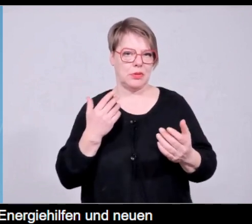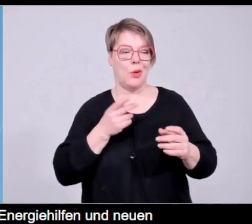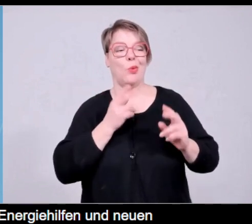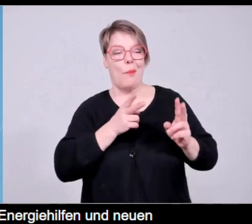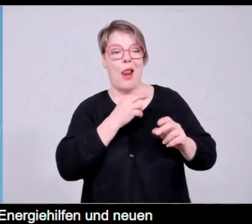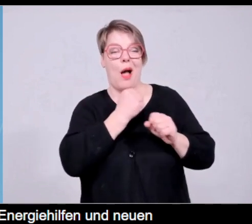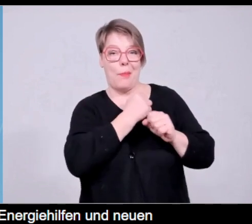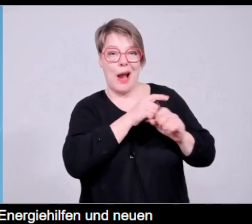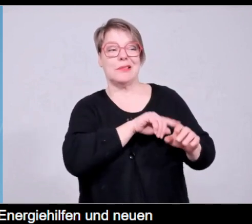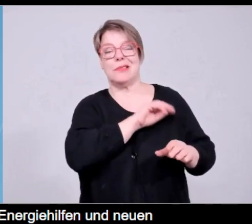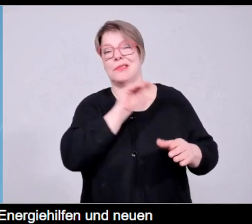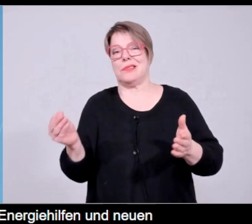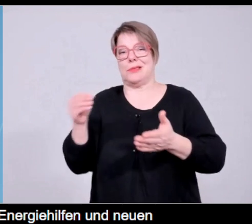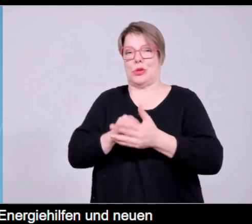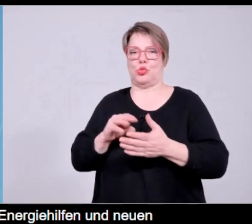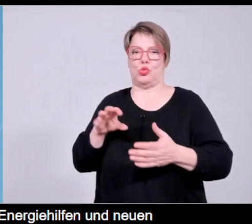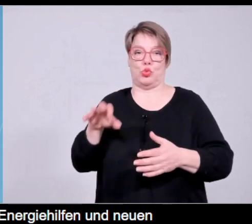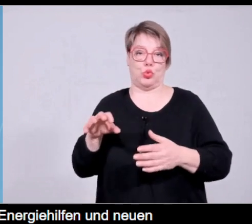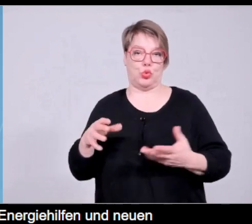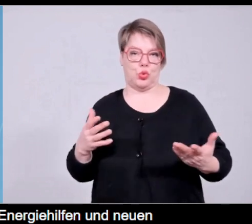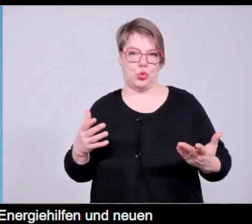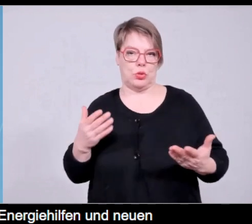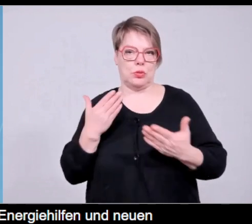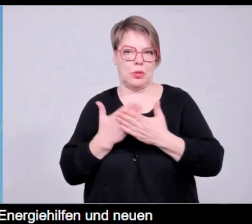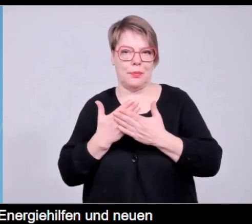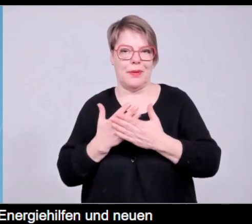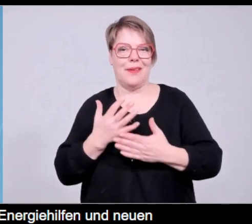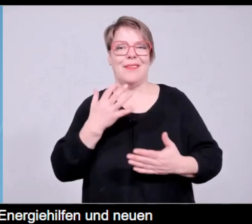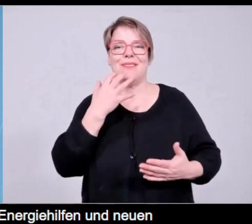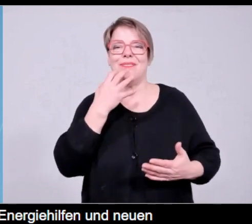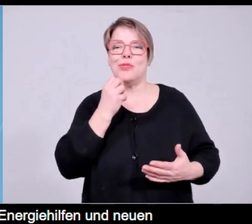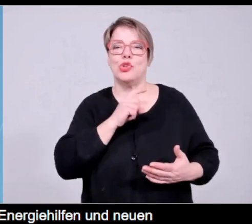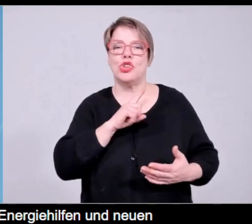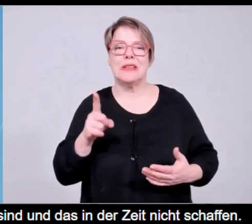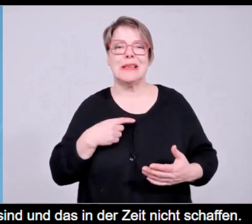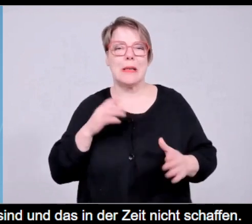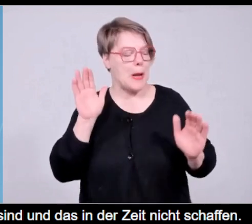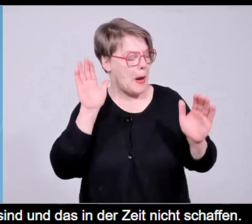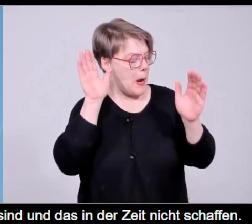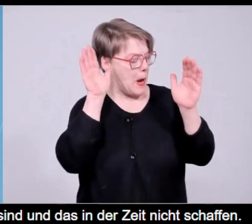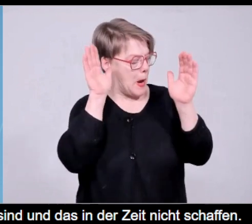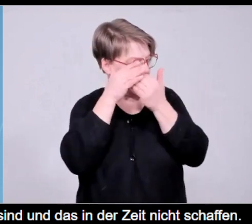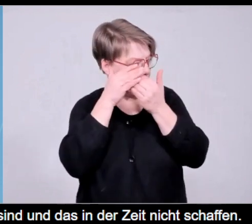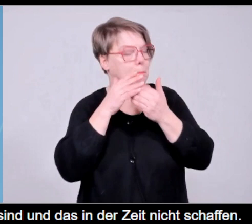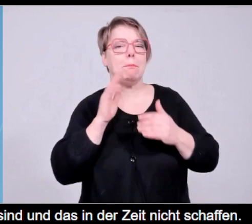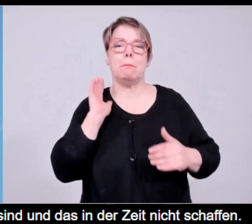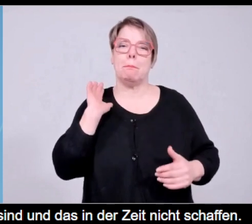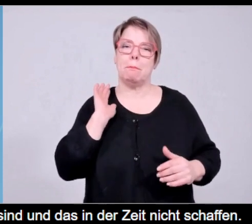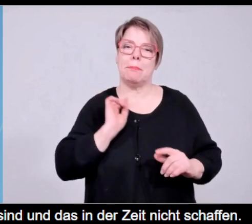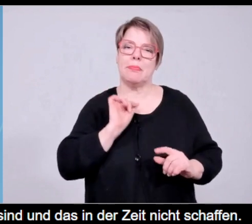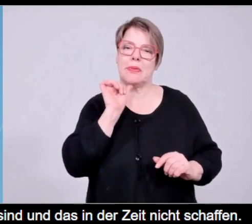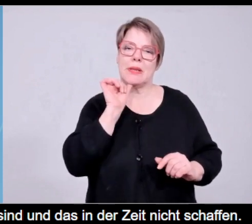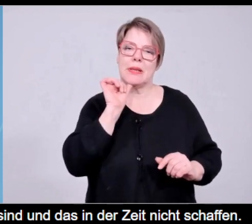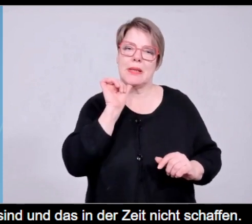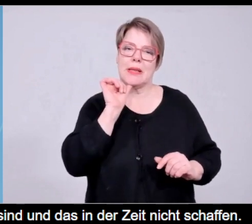Und es ist jetzt nicht die Zeit, Kraft zu verschwenden mit ewigen Verlängerungsdebatten und mit Vorhaltungen, sondern wir sollten lieber konstruktiv weiter